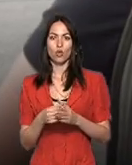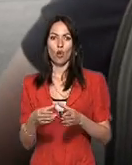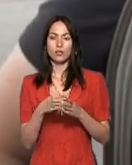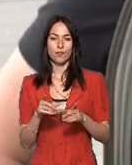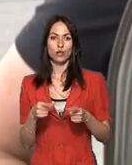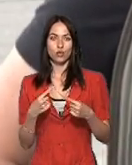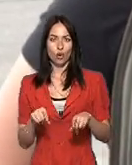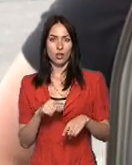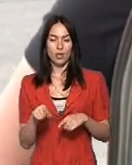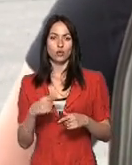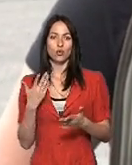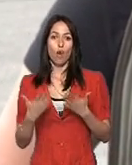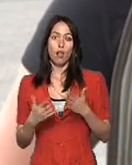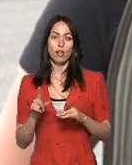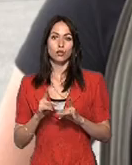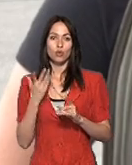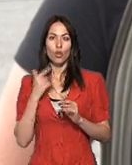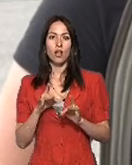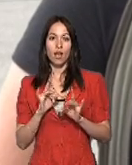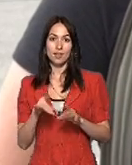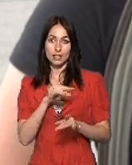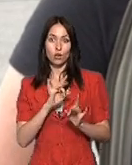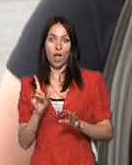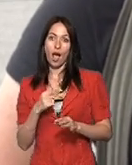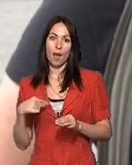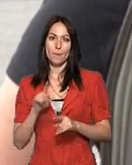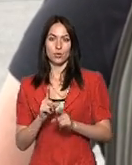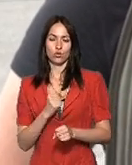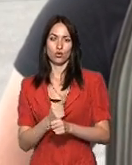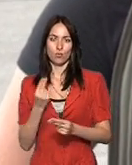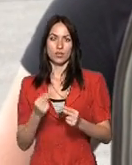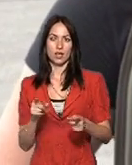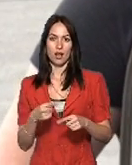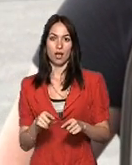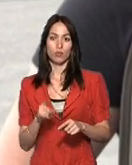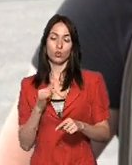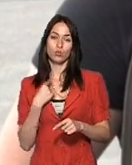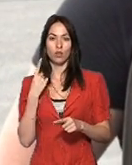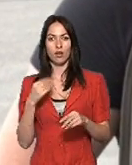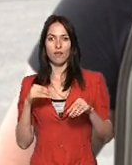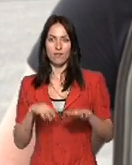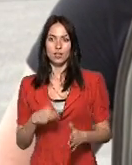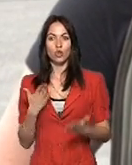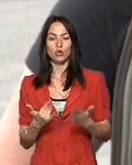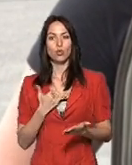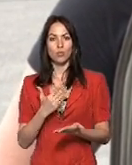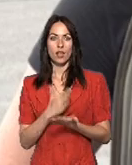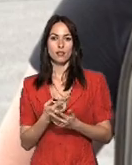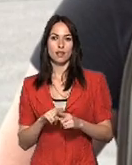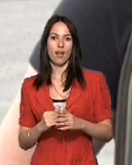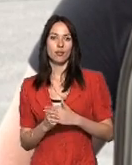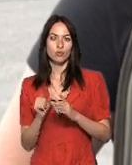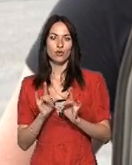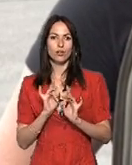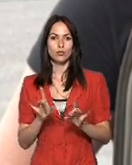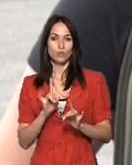оркестру. Вони кажуть, ти щось розповіси, а ми для цього щось зіграємо. Ну, я вирішив, якщо в мене є така репутація, що я розповідаю